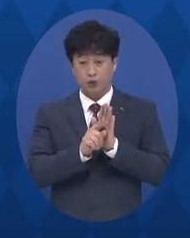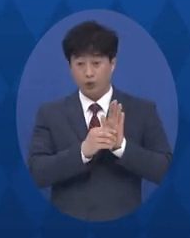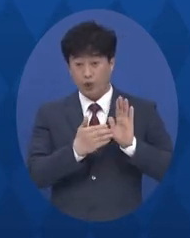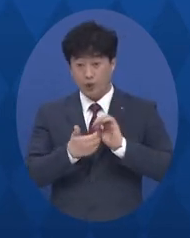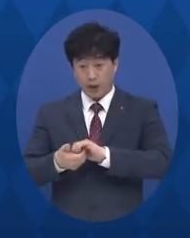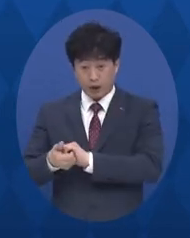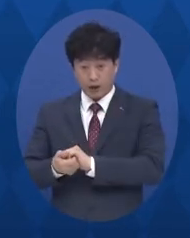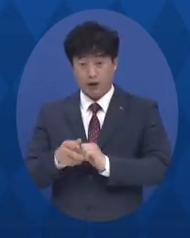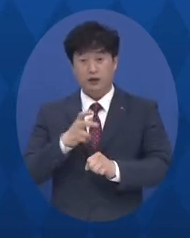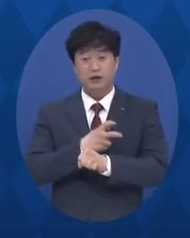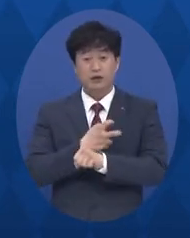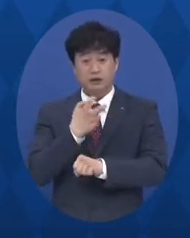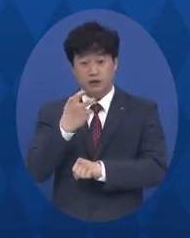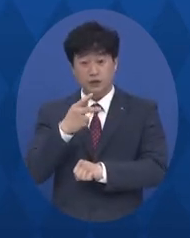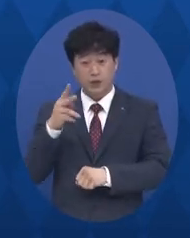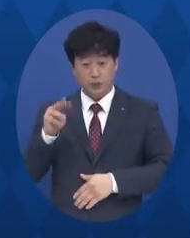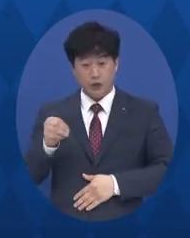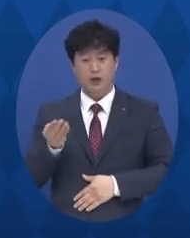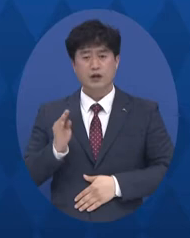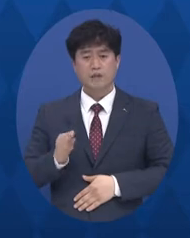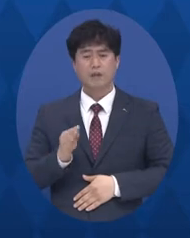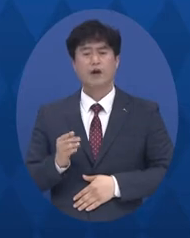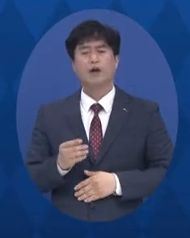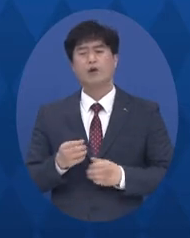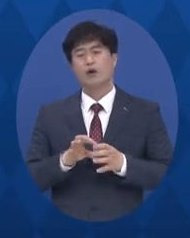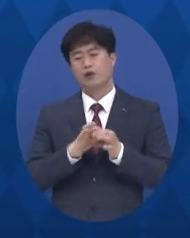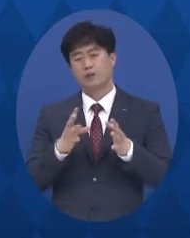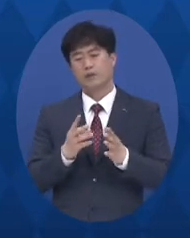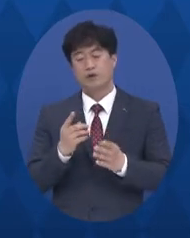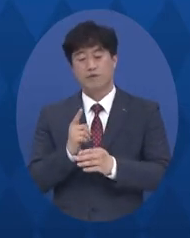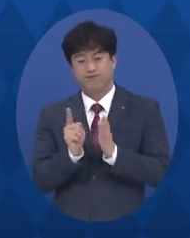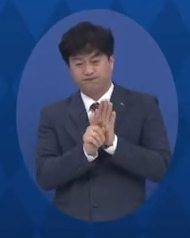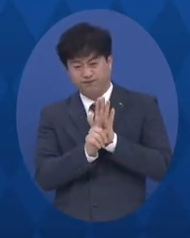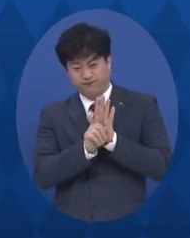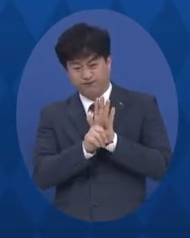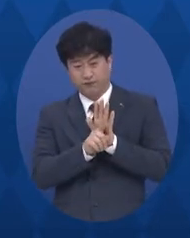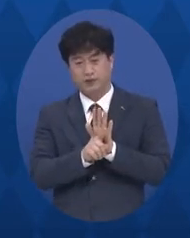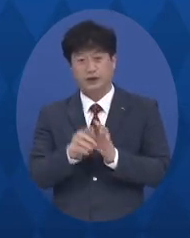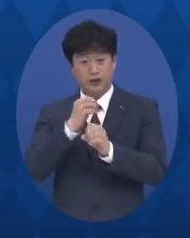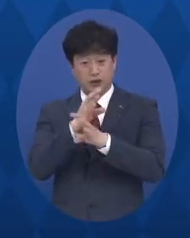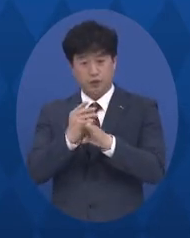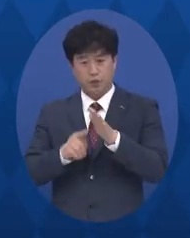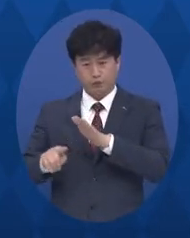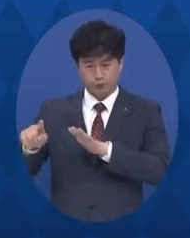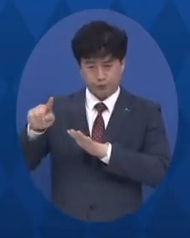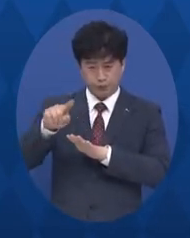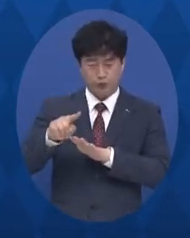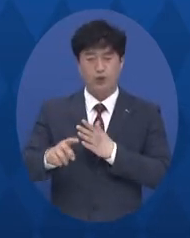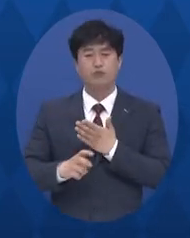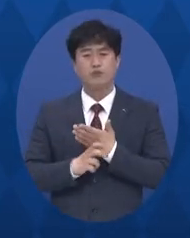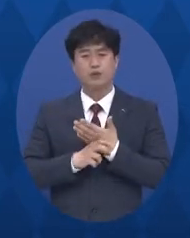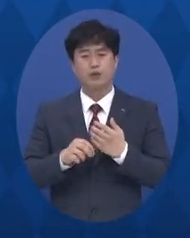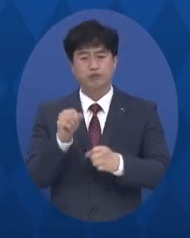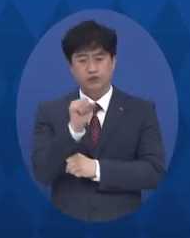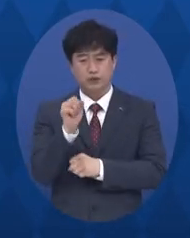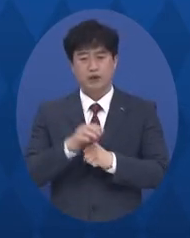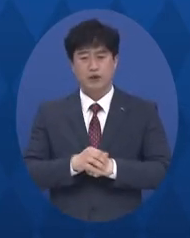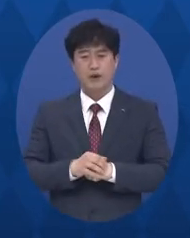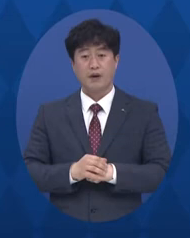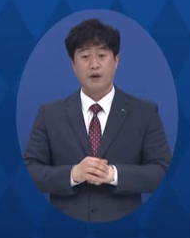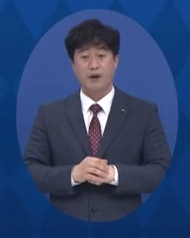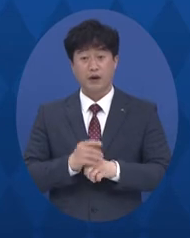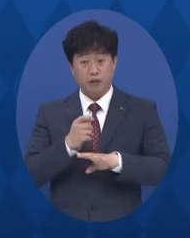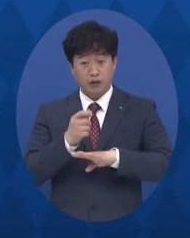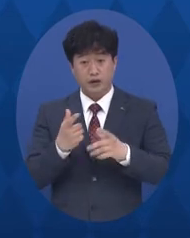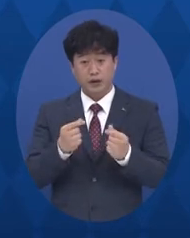70km인도로에서도 그들은무모하게과속하고, 신호등을무시하고,법규를위반하며운전합니다